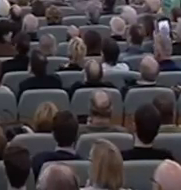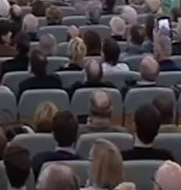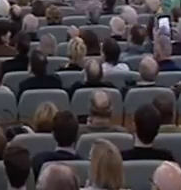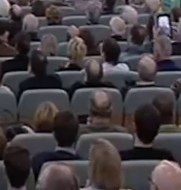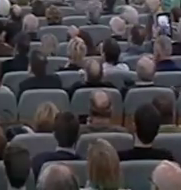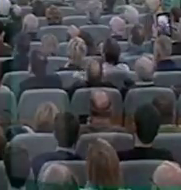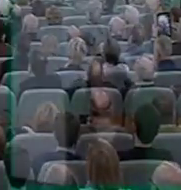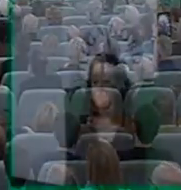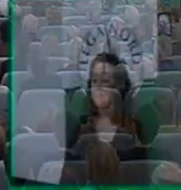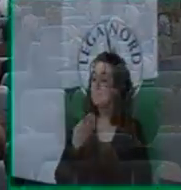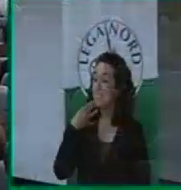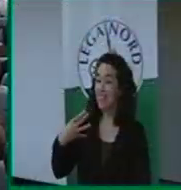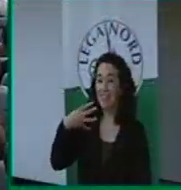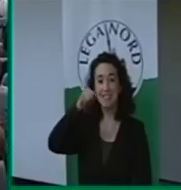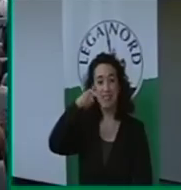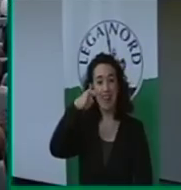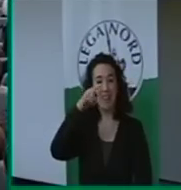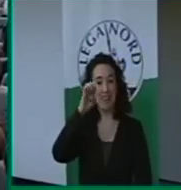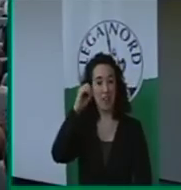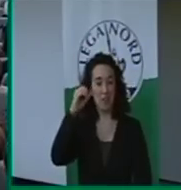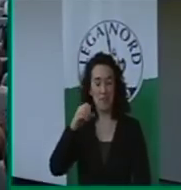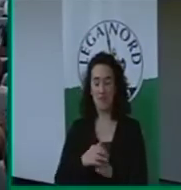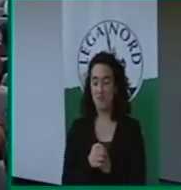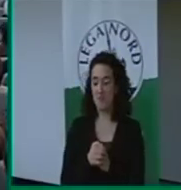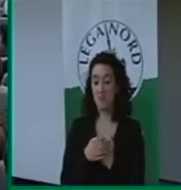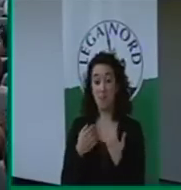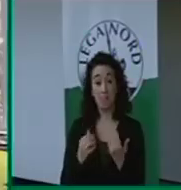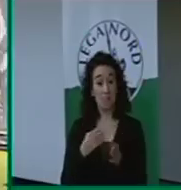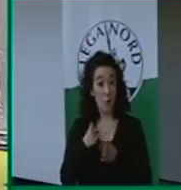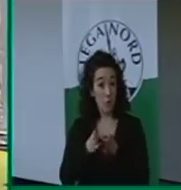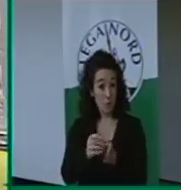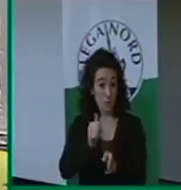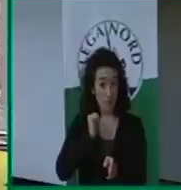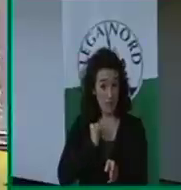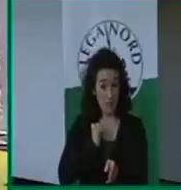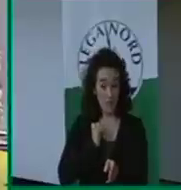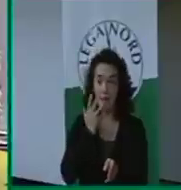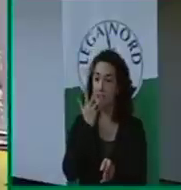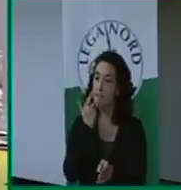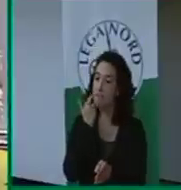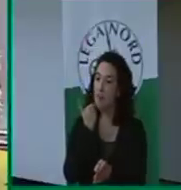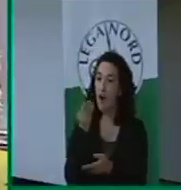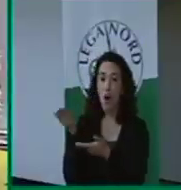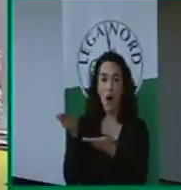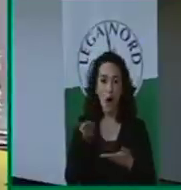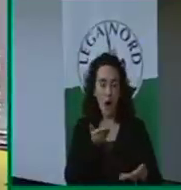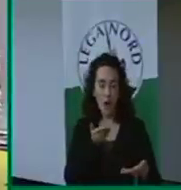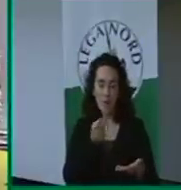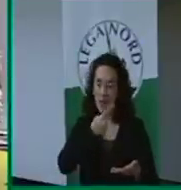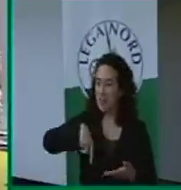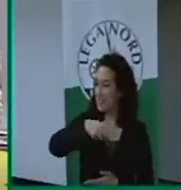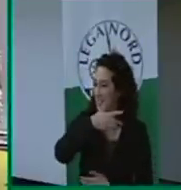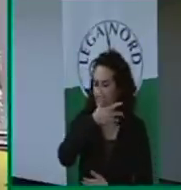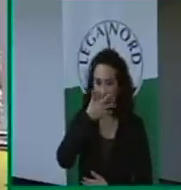grazie grazie a Matteo Salvini prima di continuare voglio lasciare però spazio a un graditissimo ospite siamo a